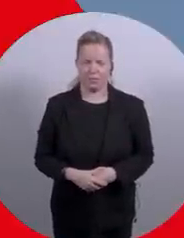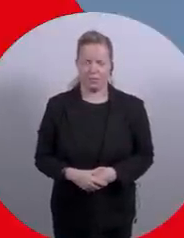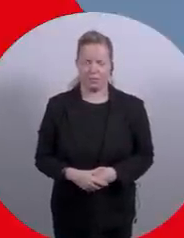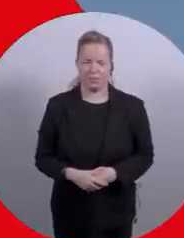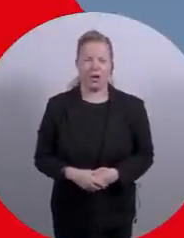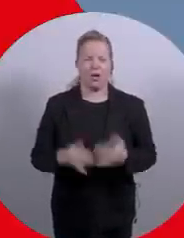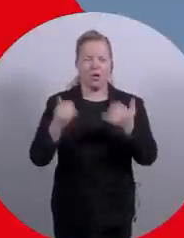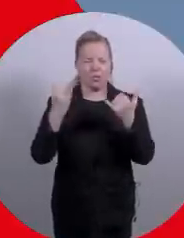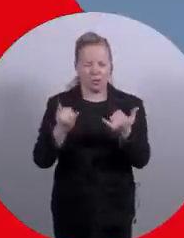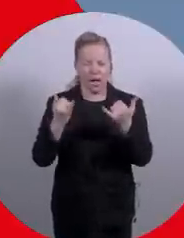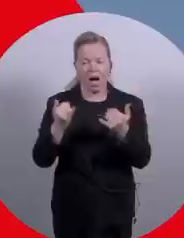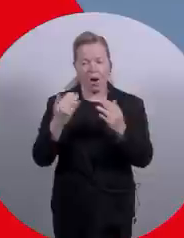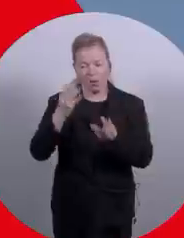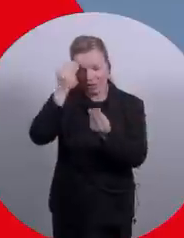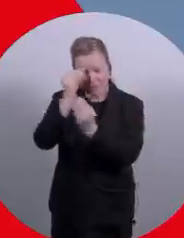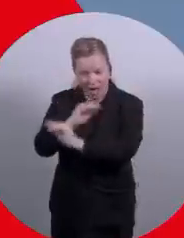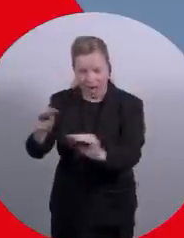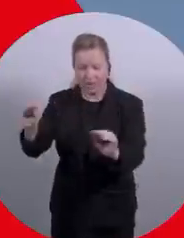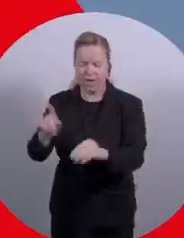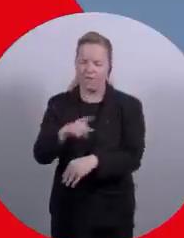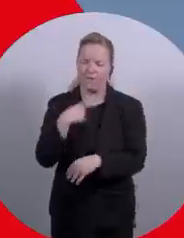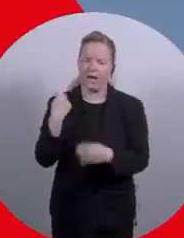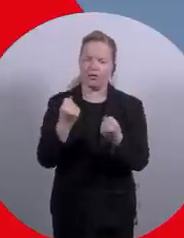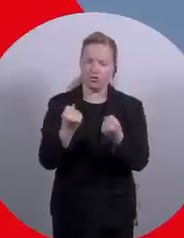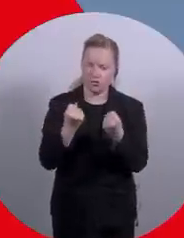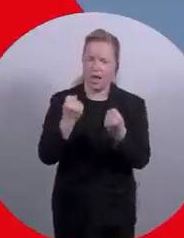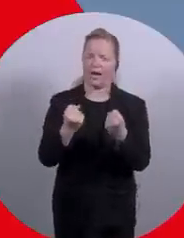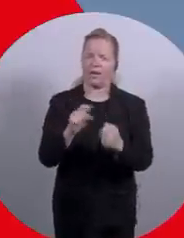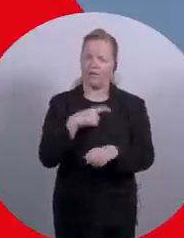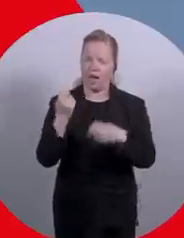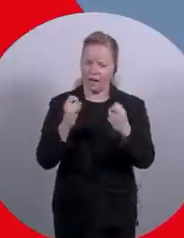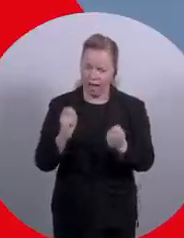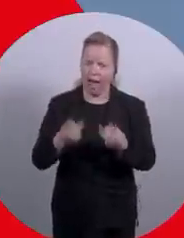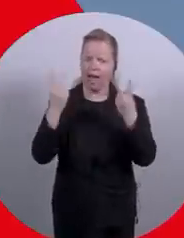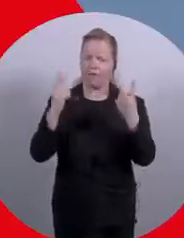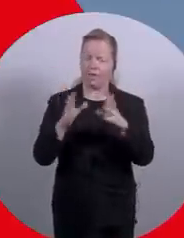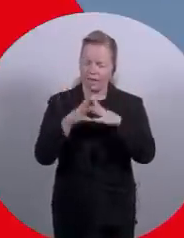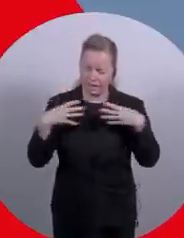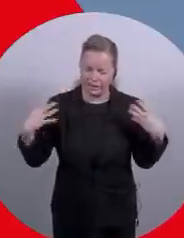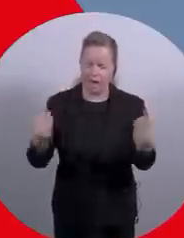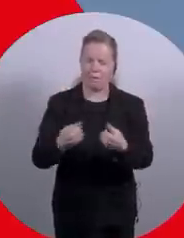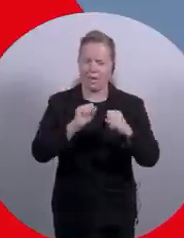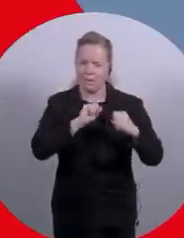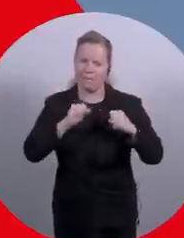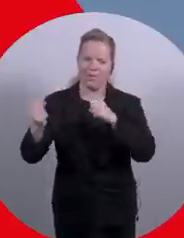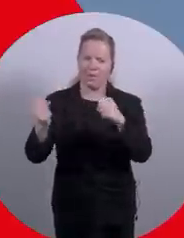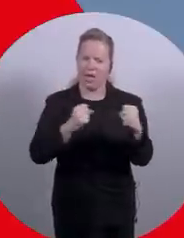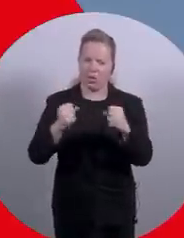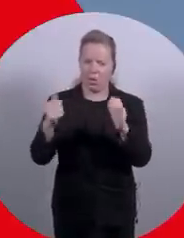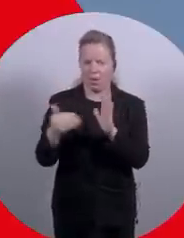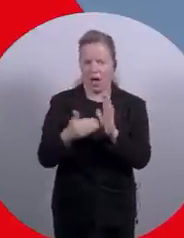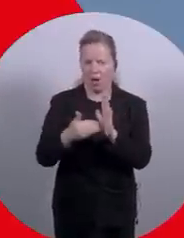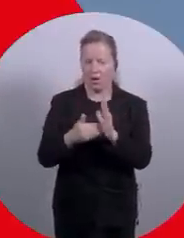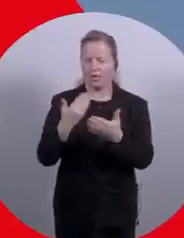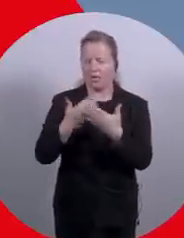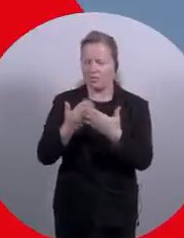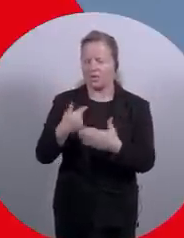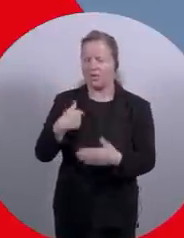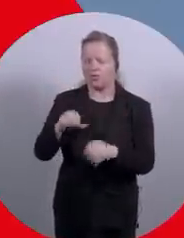und ich habe ihnen gesagt wir werden die Stärke und die Kraft unserer ganzen Bewegung brauchen und ich habe Ihnen deshalb immer versprochen